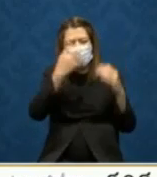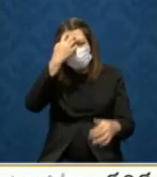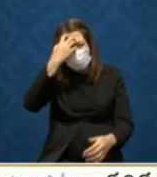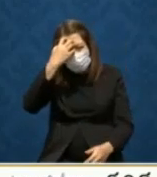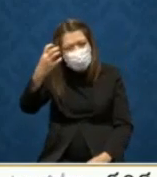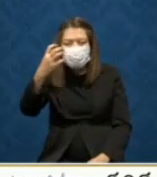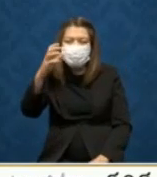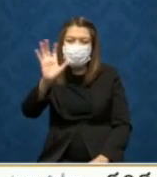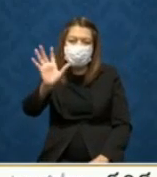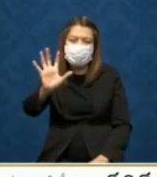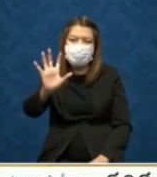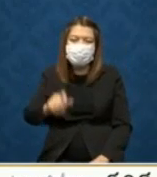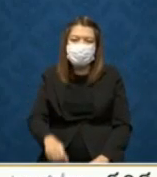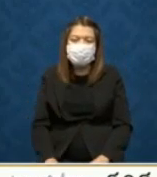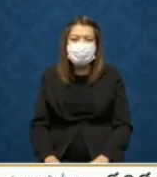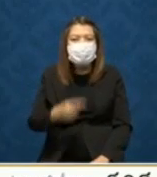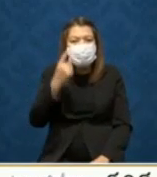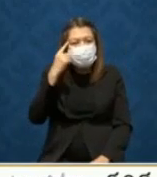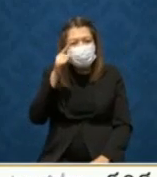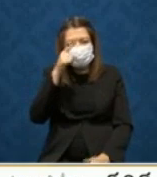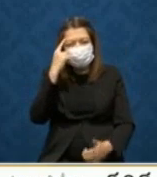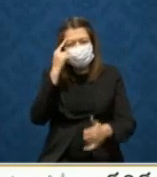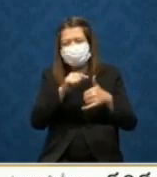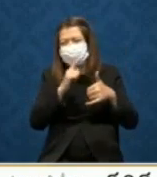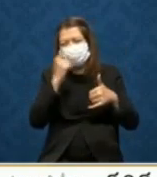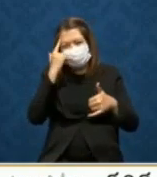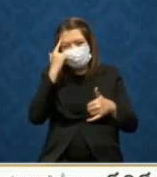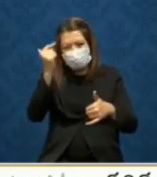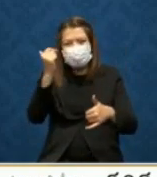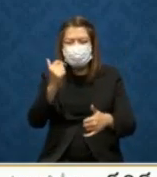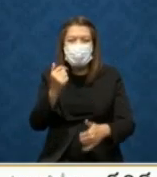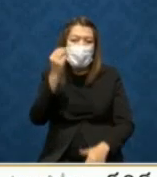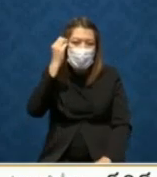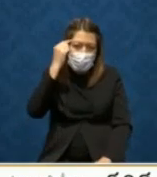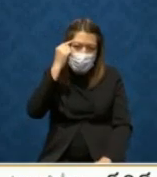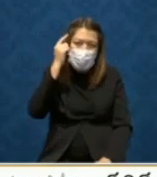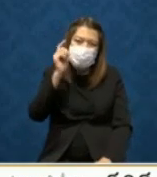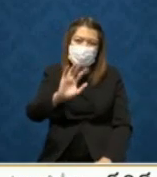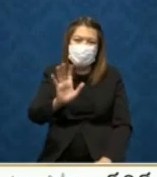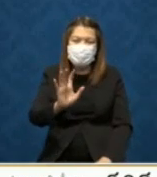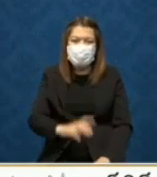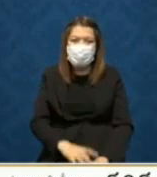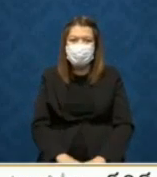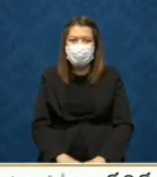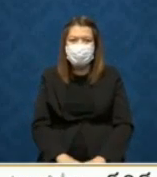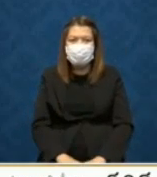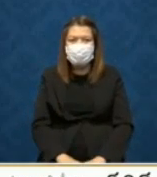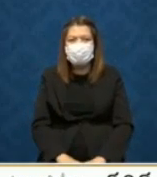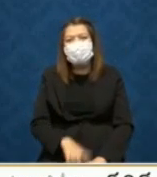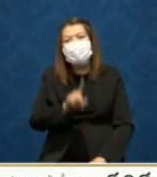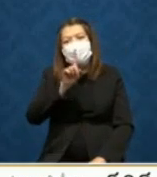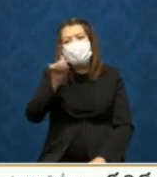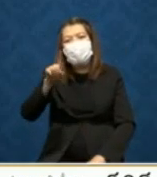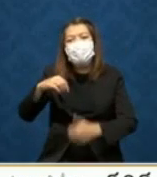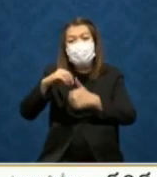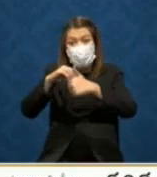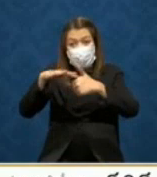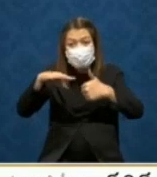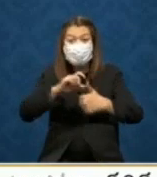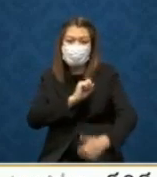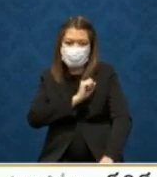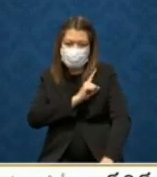อย่างงี้ท่านอย่าคิดว่าท่านเก่งท่านอย่าคิดว่าท่านรู้ท่านต้องถามผู้นำศาสนาก่อนว่า